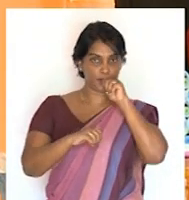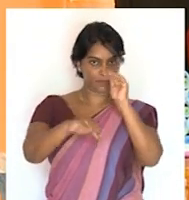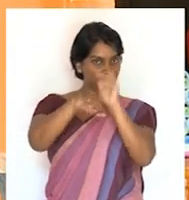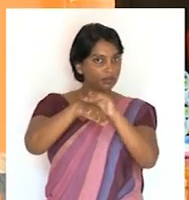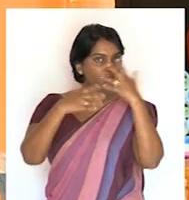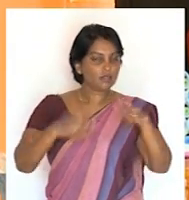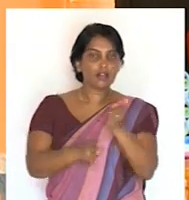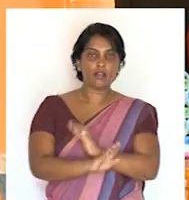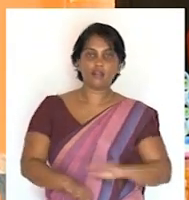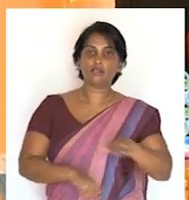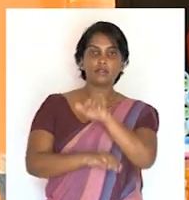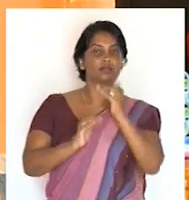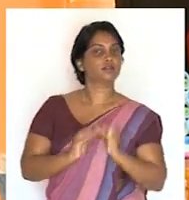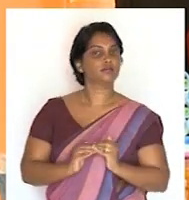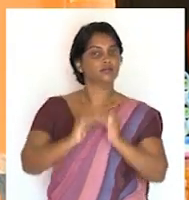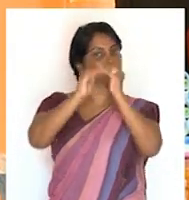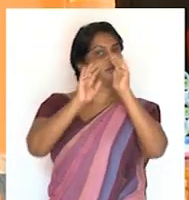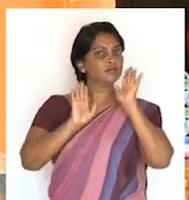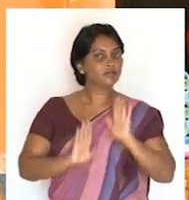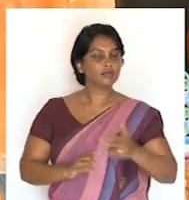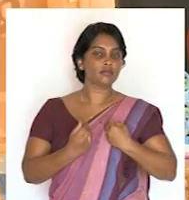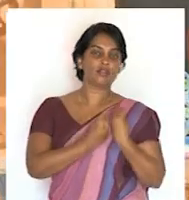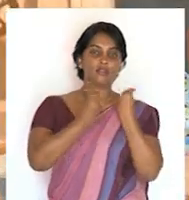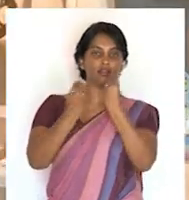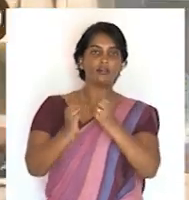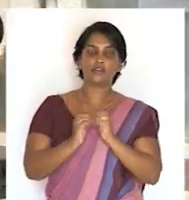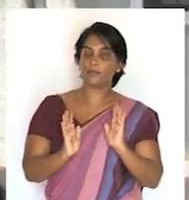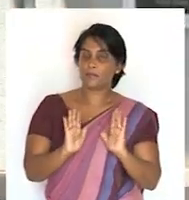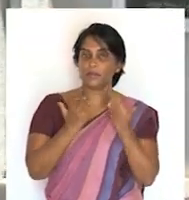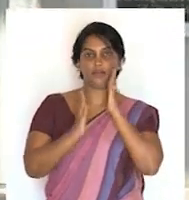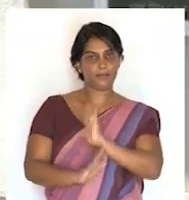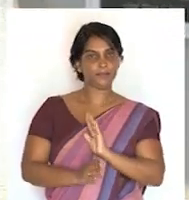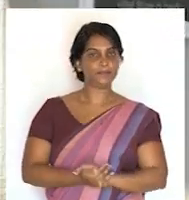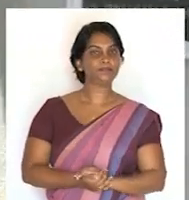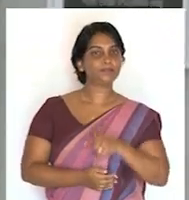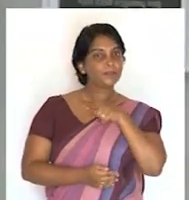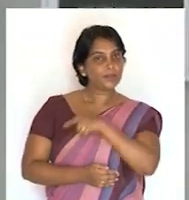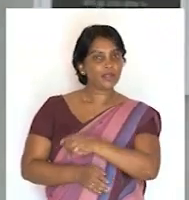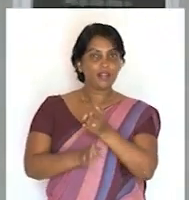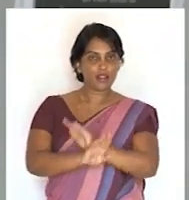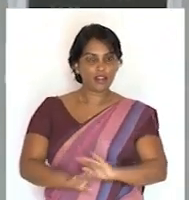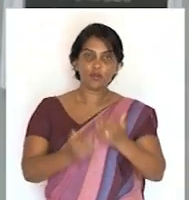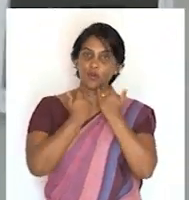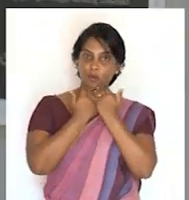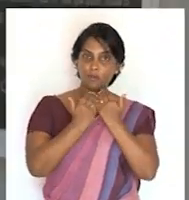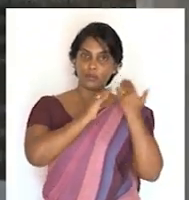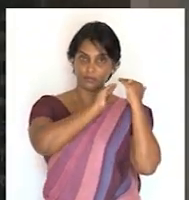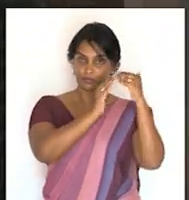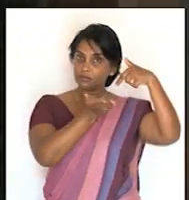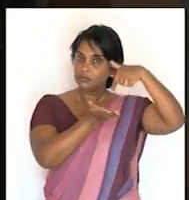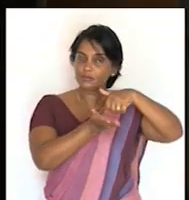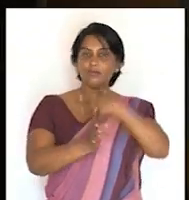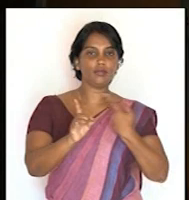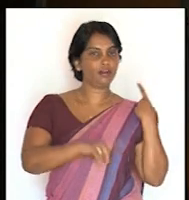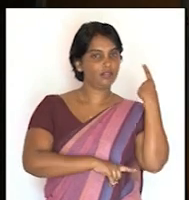අරගෙන දරුවන්ව සංවර්ධනය කිරීම සඳහා යොමු කිරීමේ ආරම්භක පියවරක්. Parents take their children here with